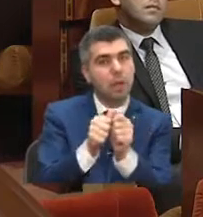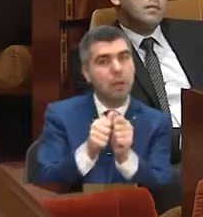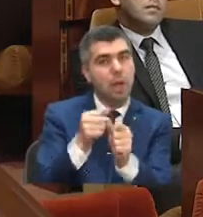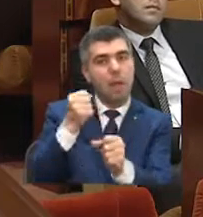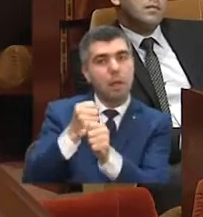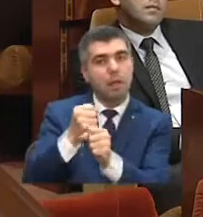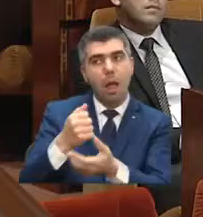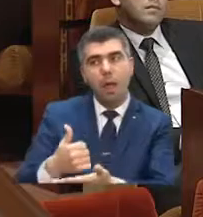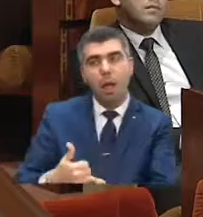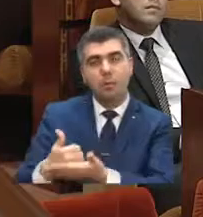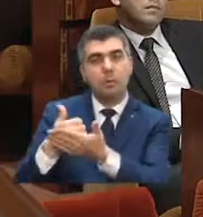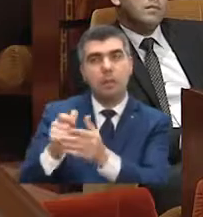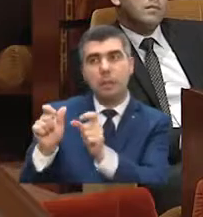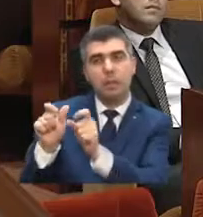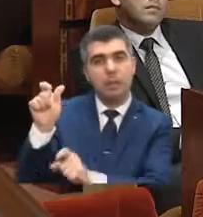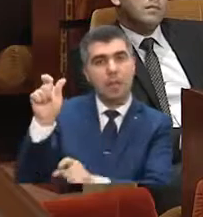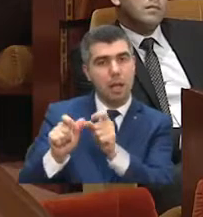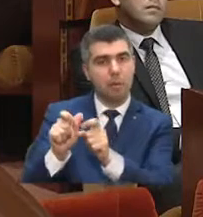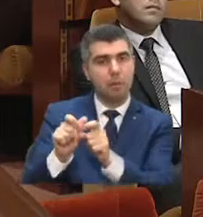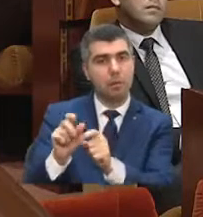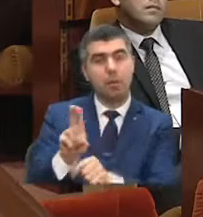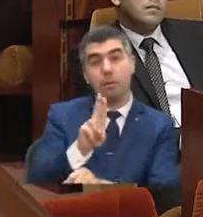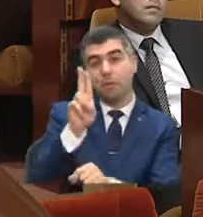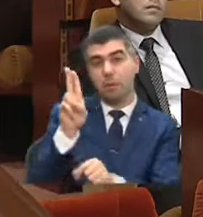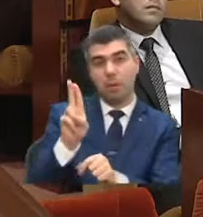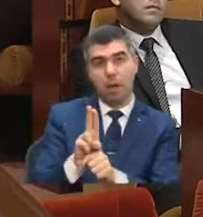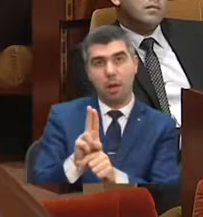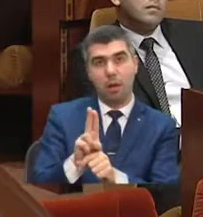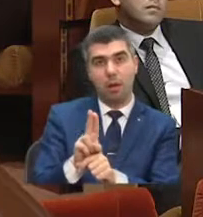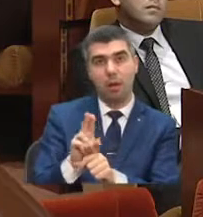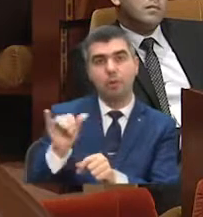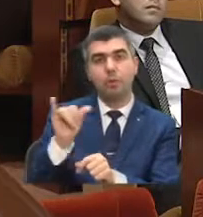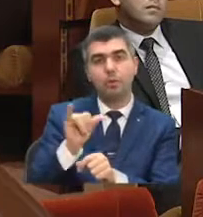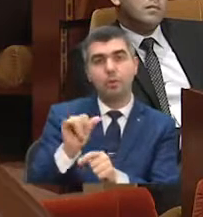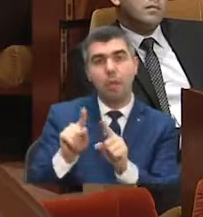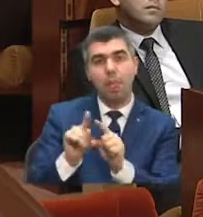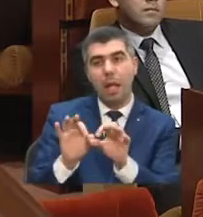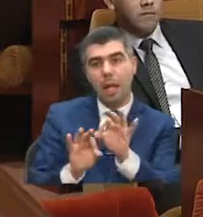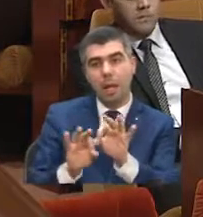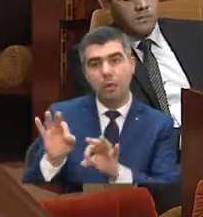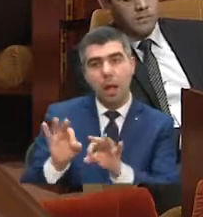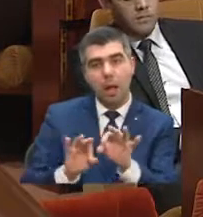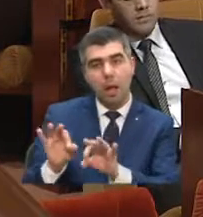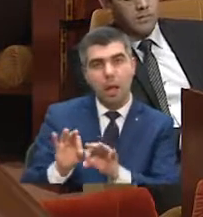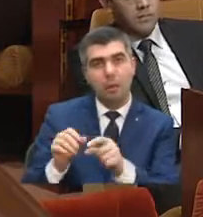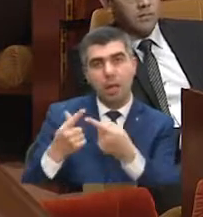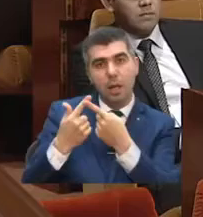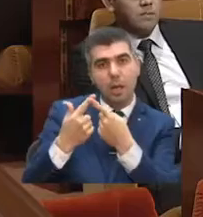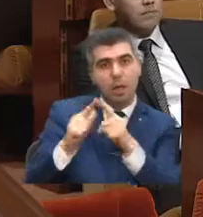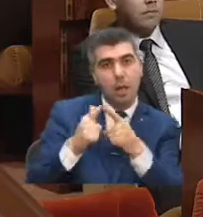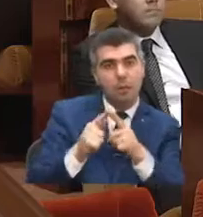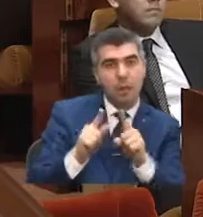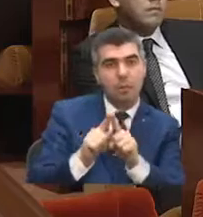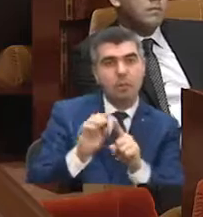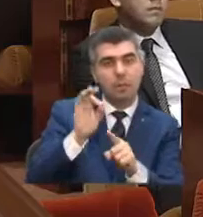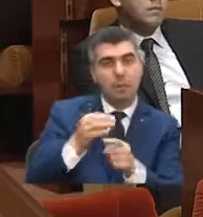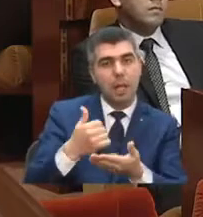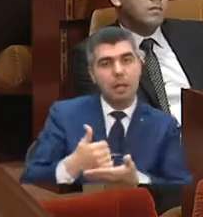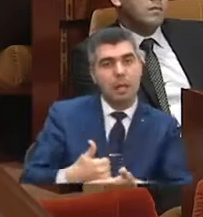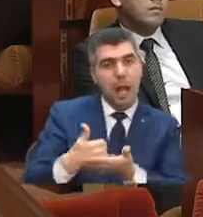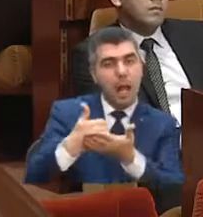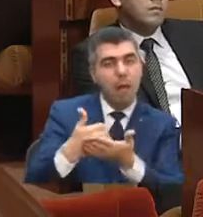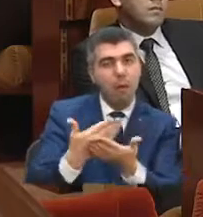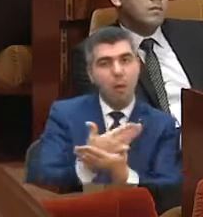المواطنين. سؤالنا بالتالي يتعلق بطبيعة الإجراءات من أجل تقوية التعاون بين